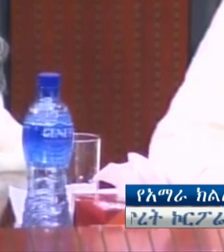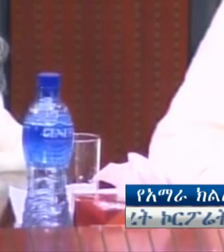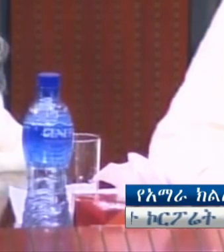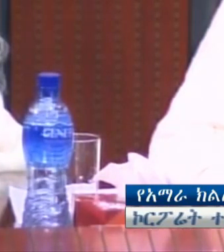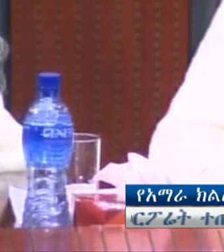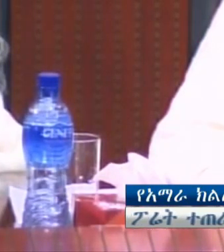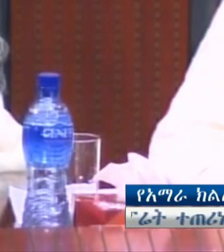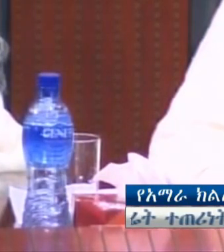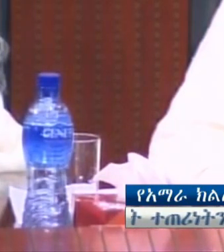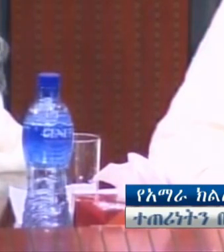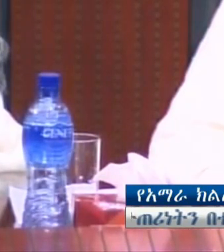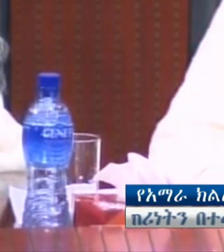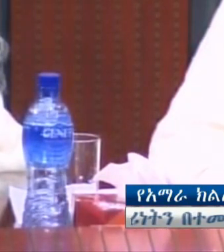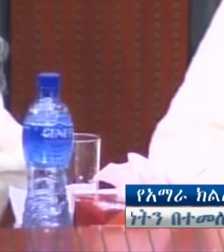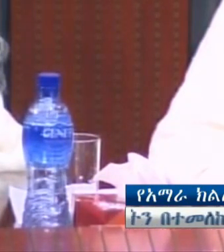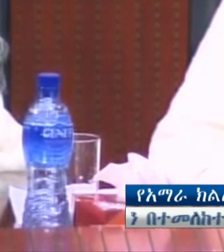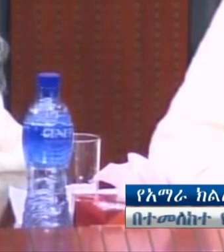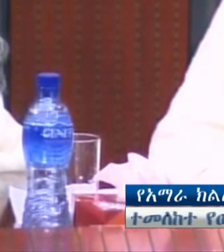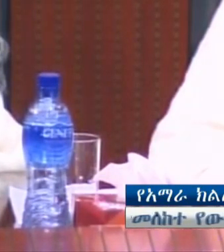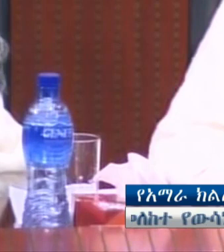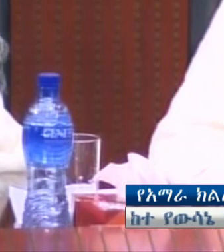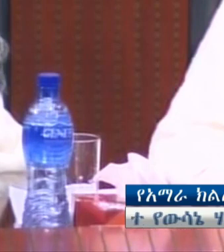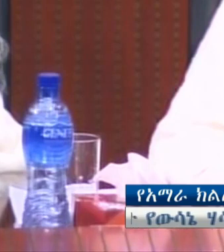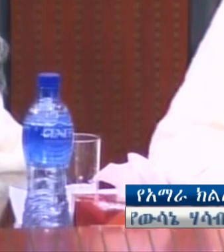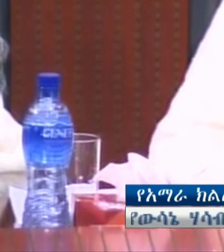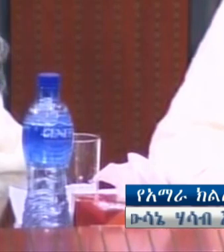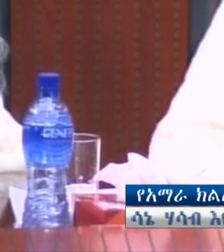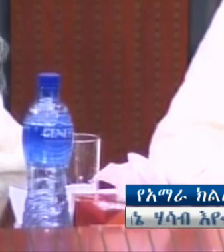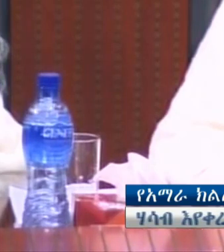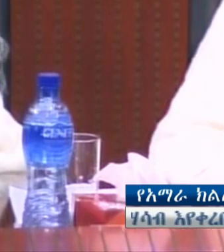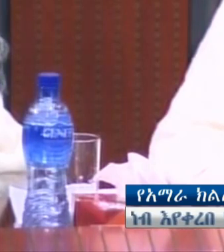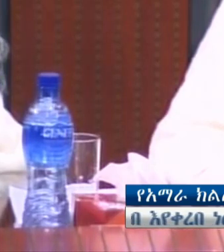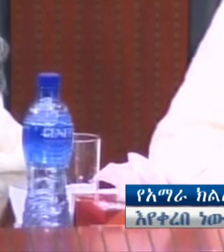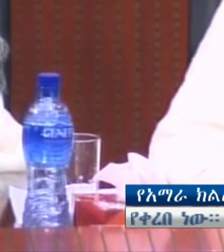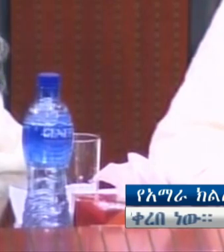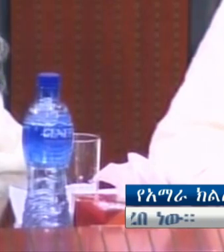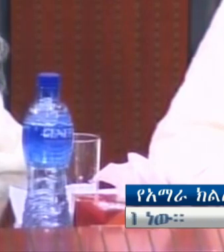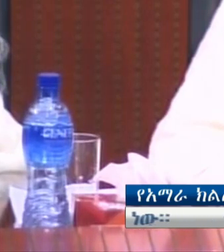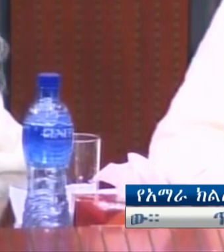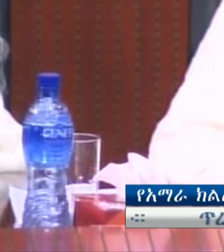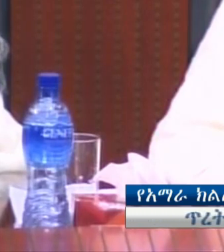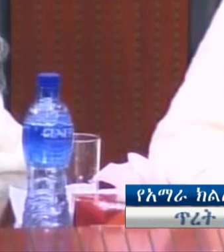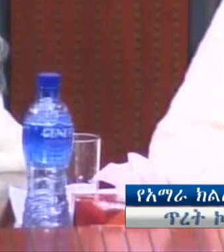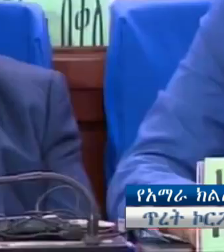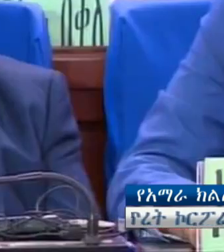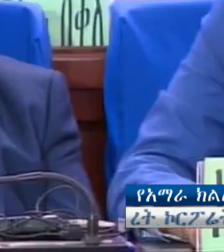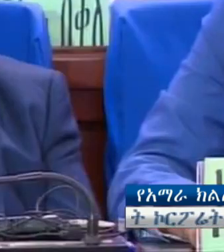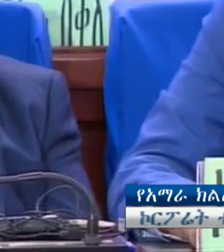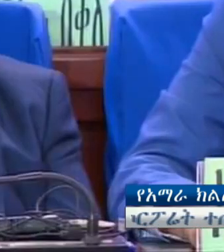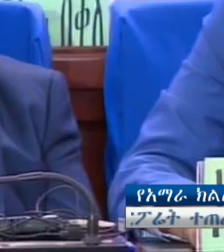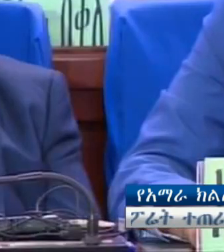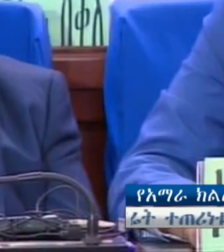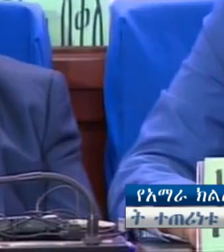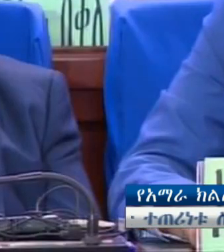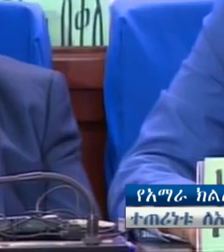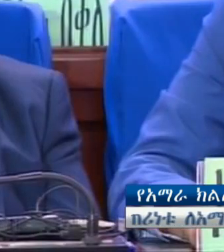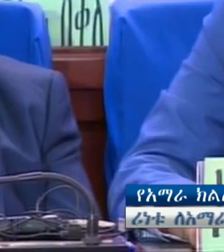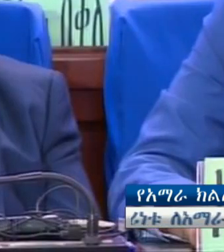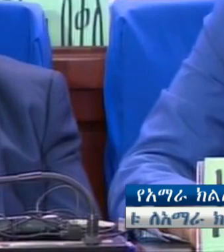ኮርፖሬት ለጠቅላላ ህዝብ ጥቅም የተደራጀ በመሆኑ የድርጅቱ ባህሪም የሚሰራው ለጠቅላላ የአማራ ህዝብ ጥቅም ነው። በመሆኑ ይህን የበጎ አድራጎት